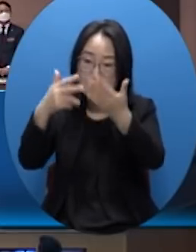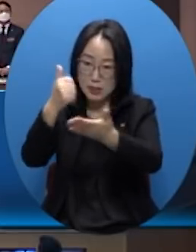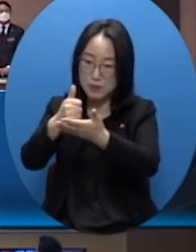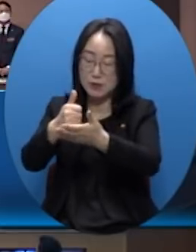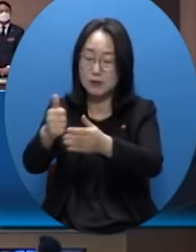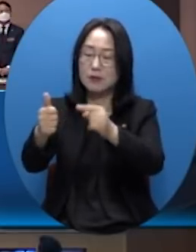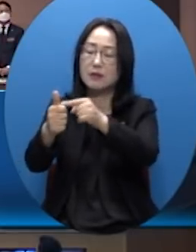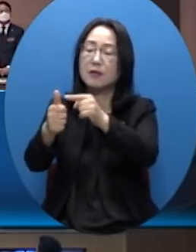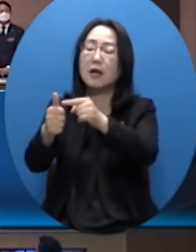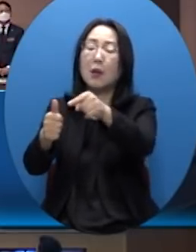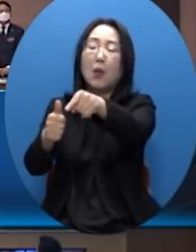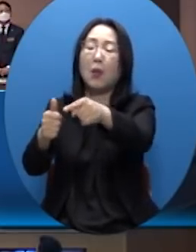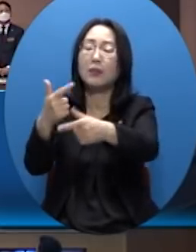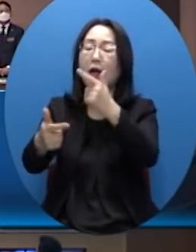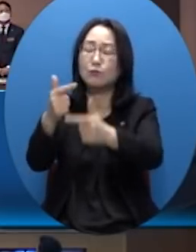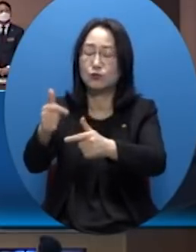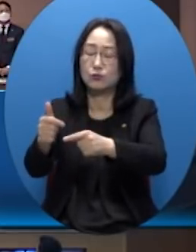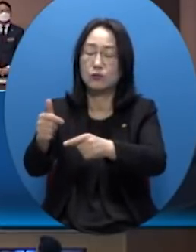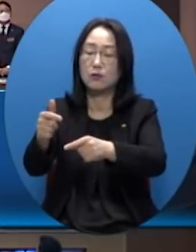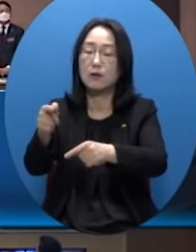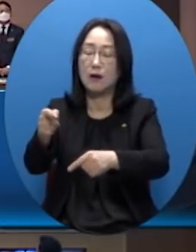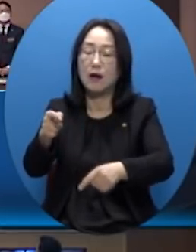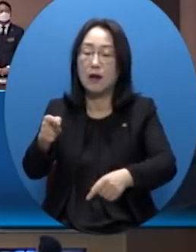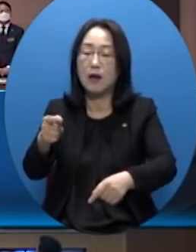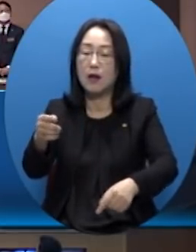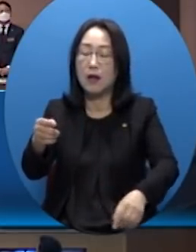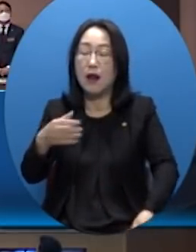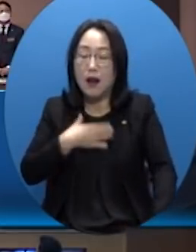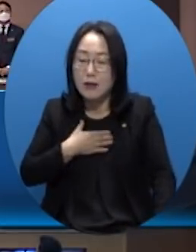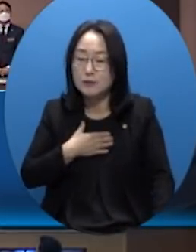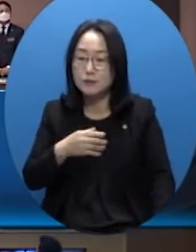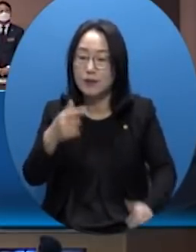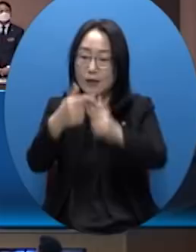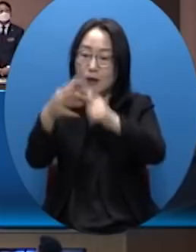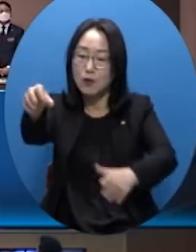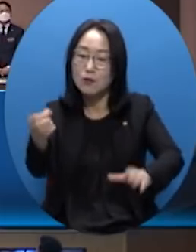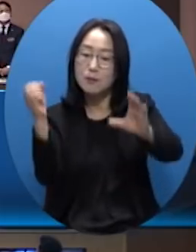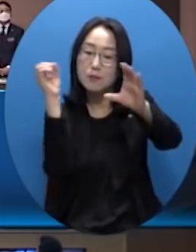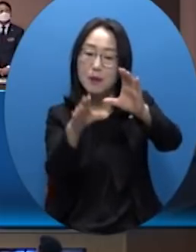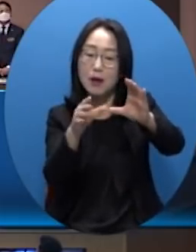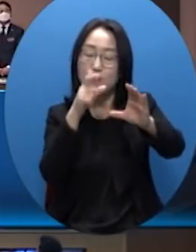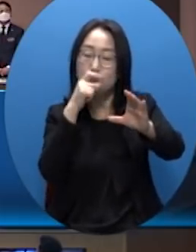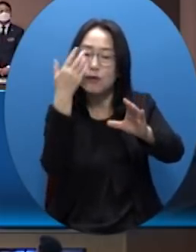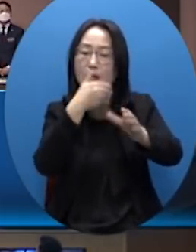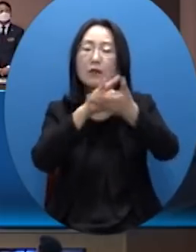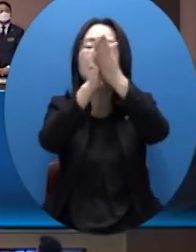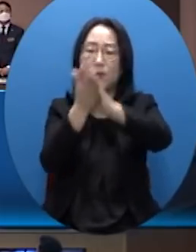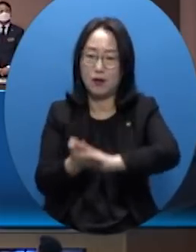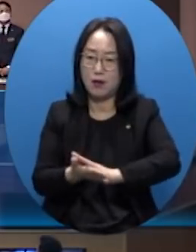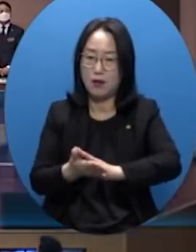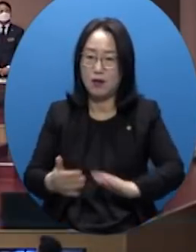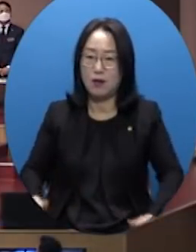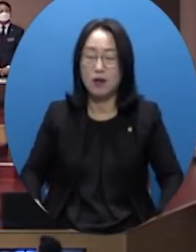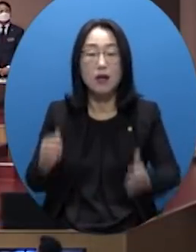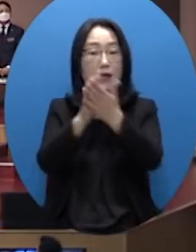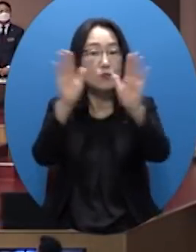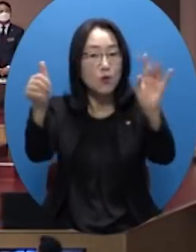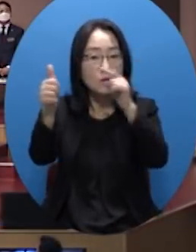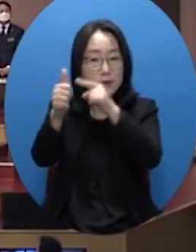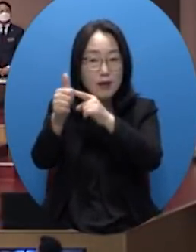께서 그에게 한 나무를 칼이 키 신이 그가 물에 던지니 물이 달게 되어 따라 모세가